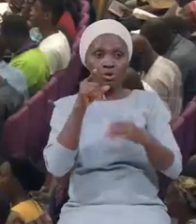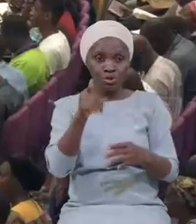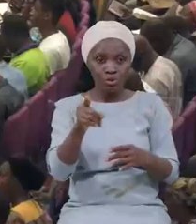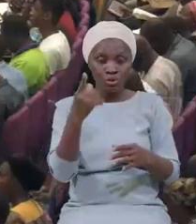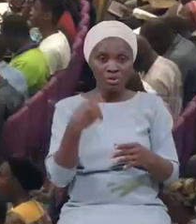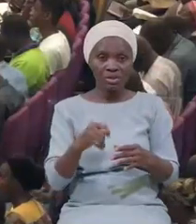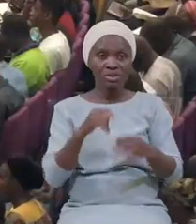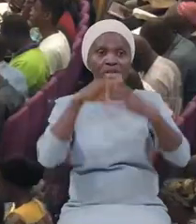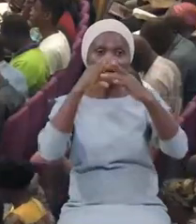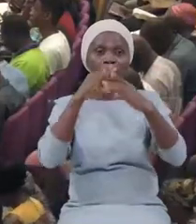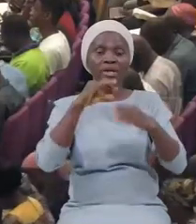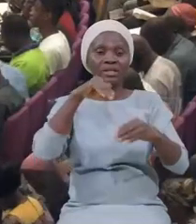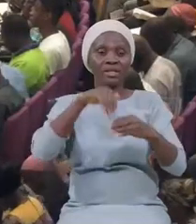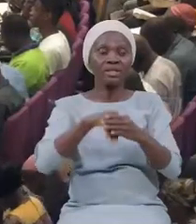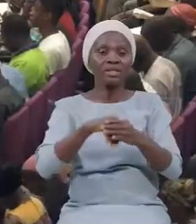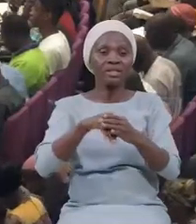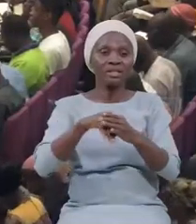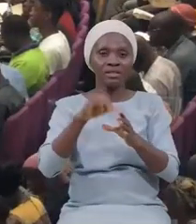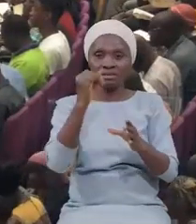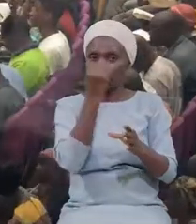en Sion.